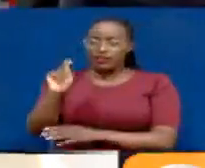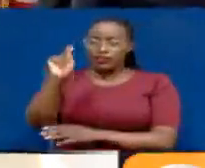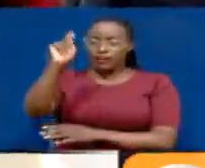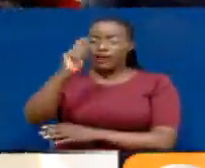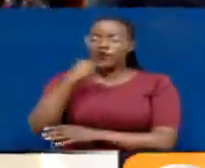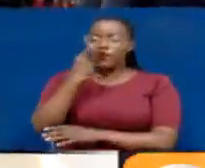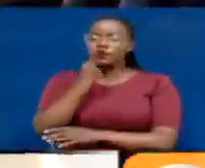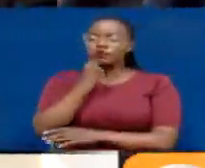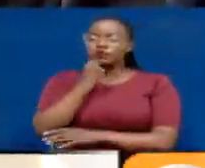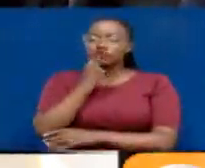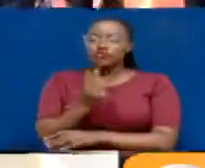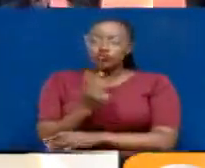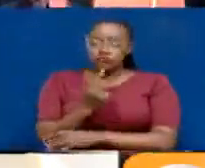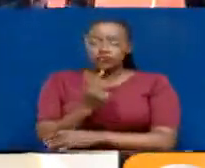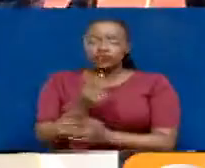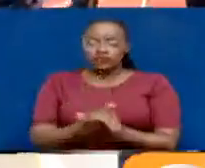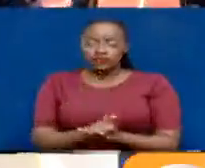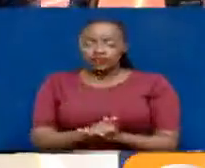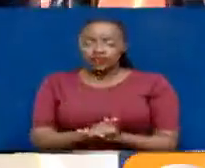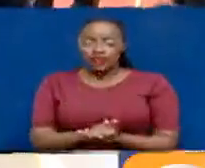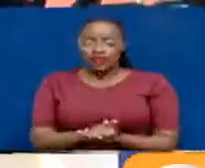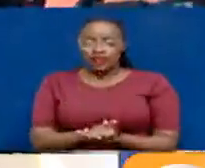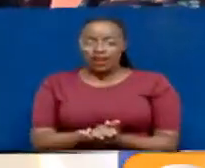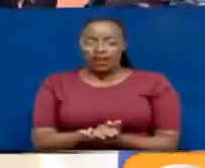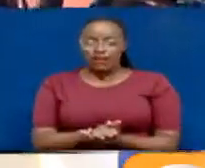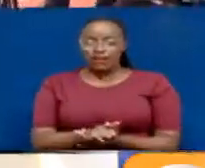hili, Daniel Arap Moi.